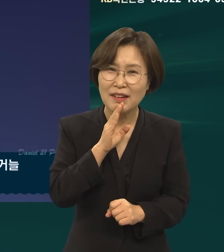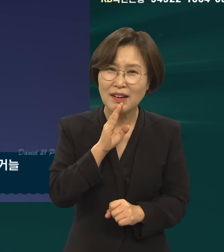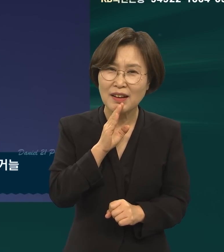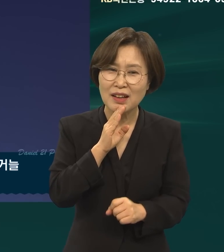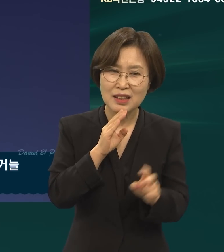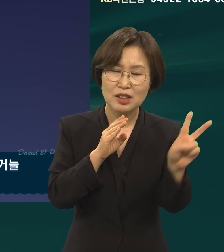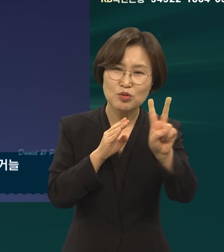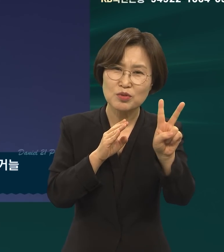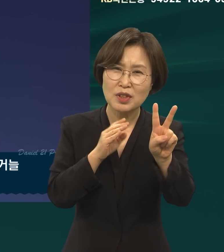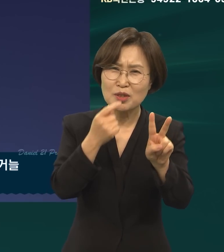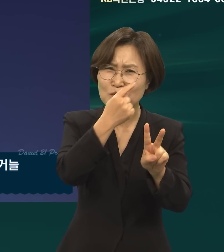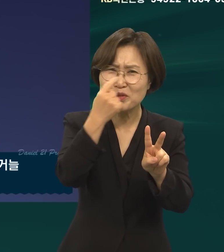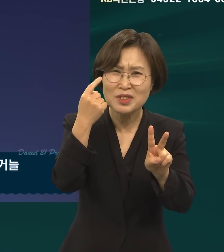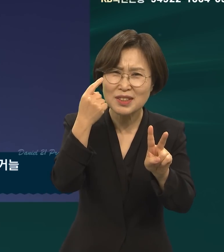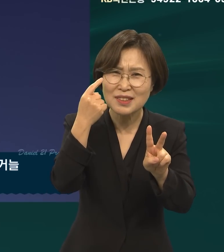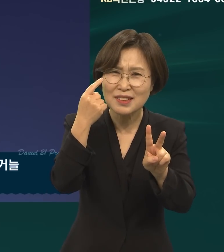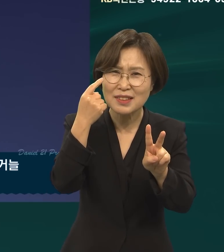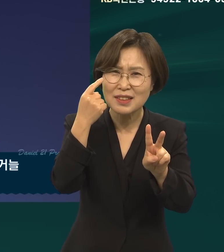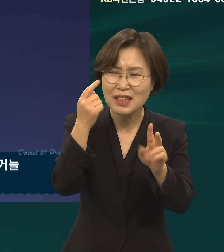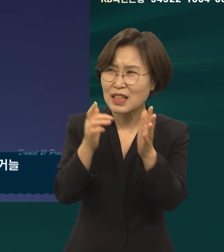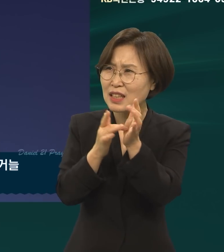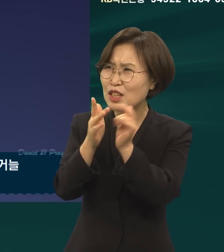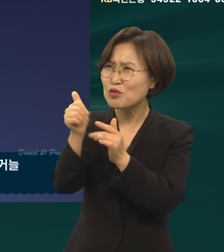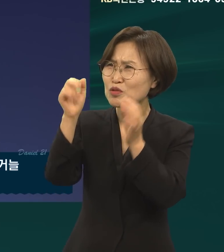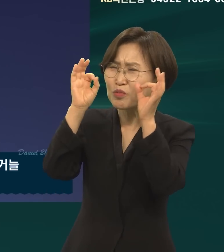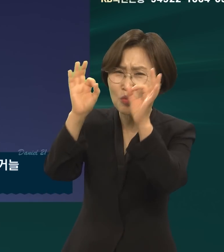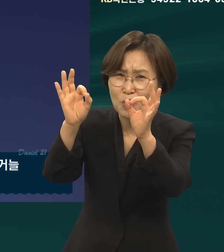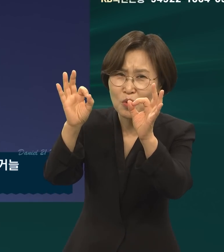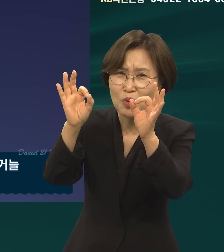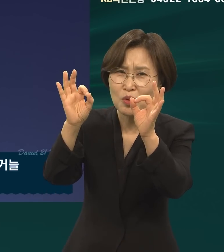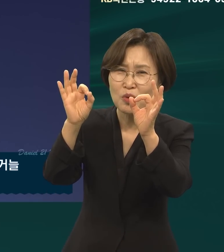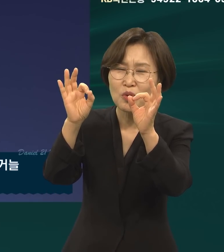눈이 그인 줄,